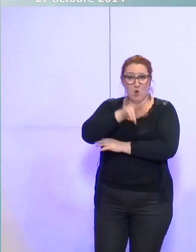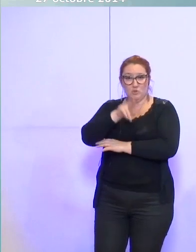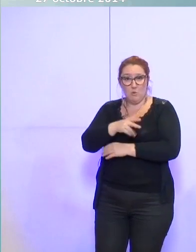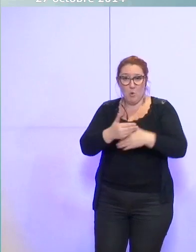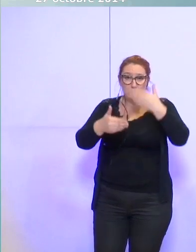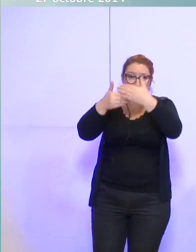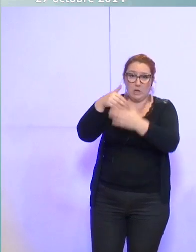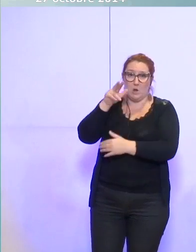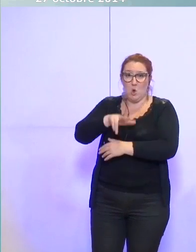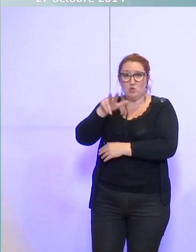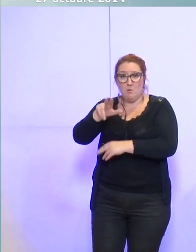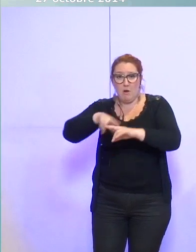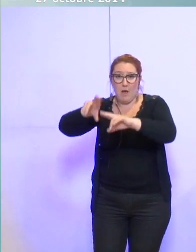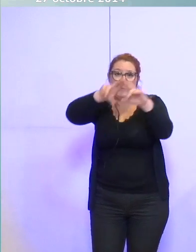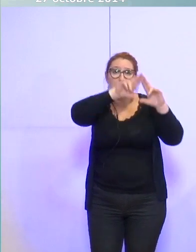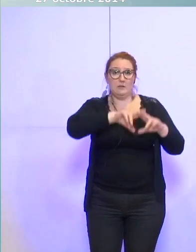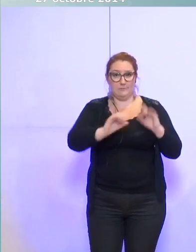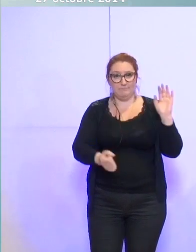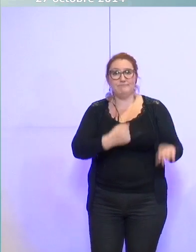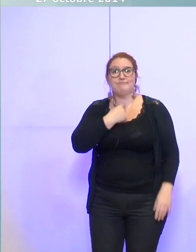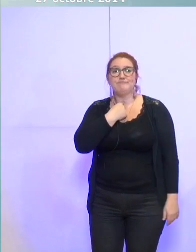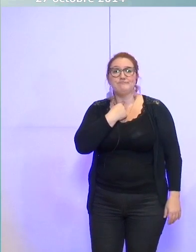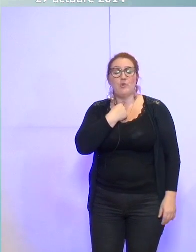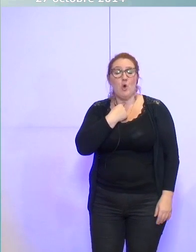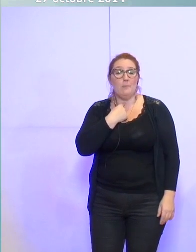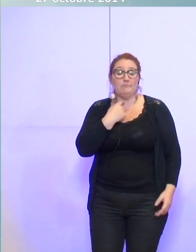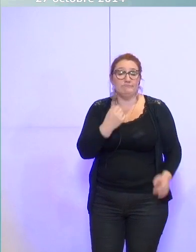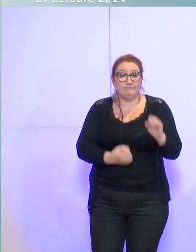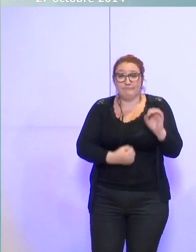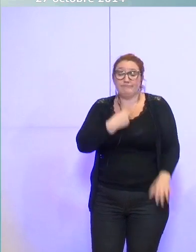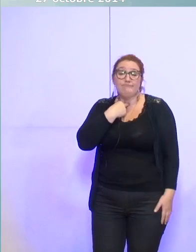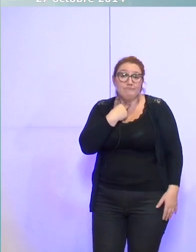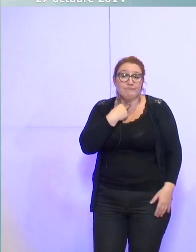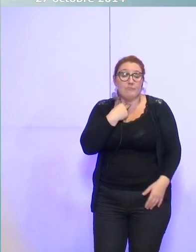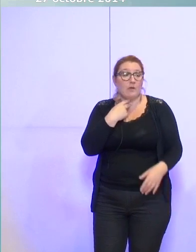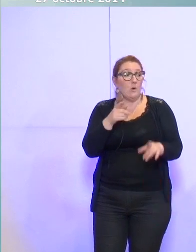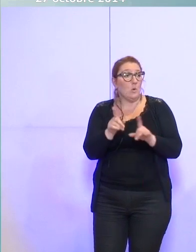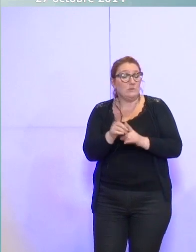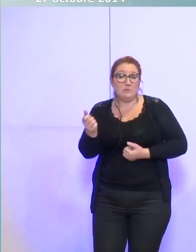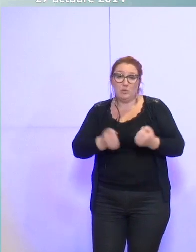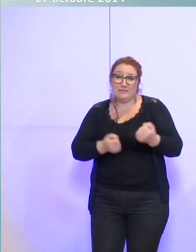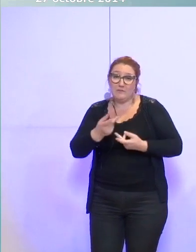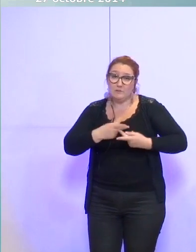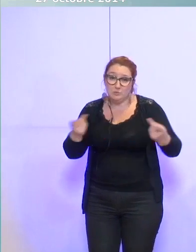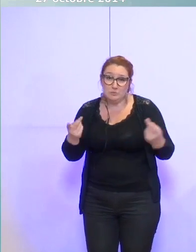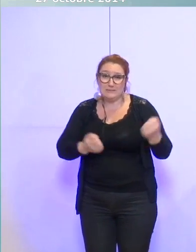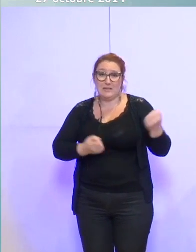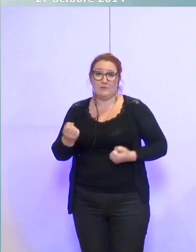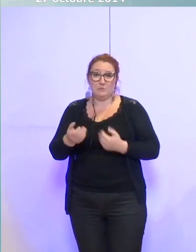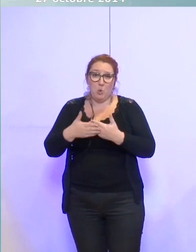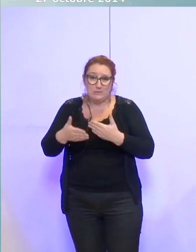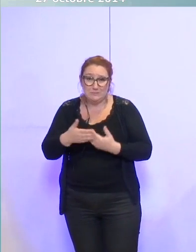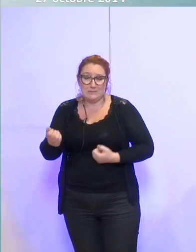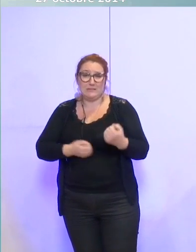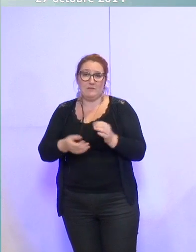réhabiliter, pour également les services de proximité, les services de solidarité, et les services publics directs que nous devons